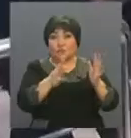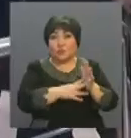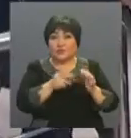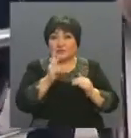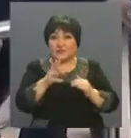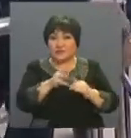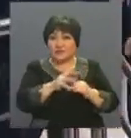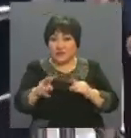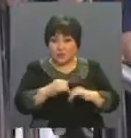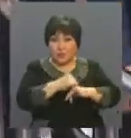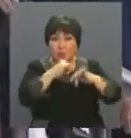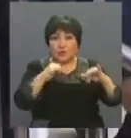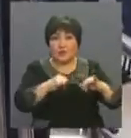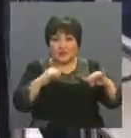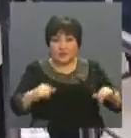дейін ұлғайтылған.